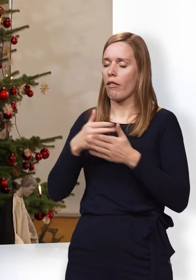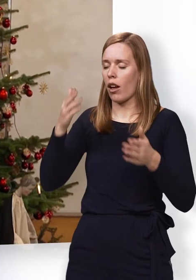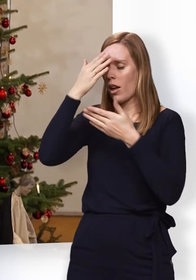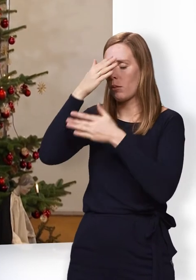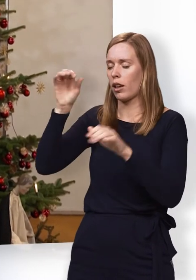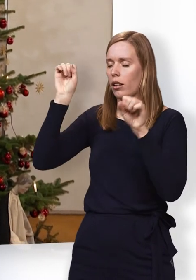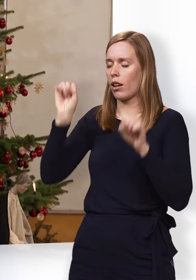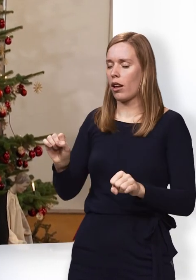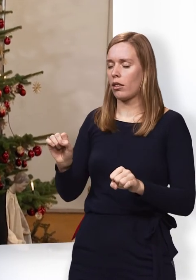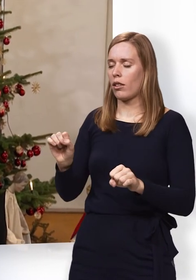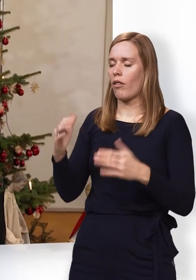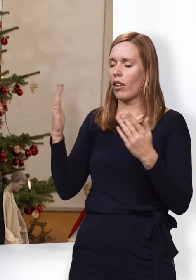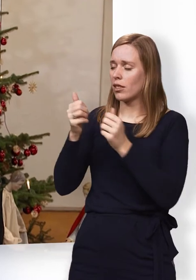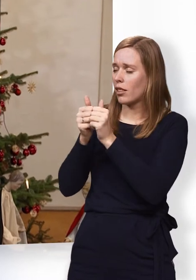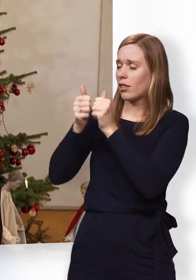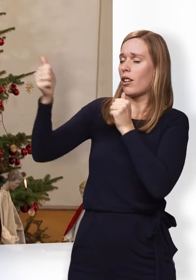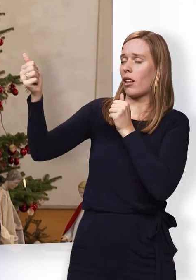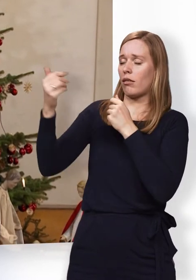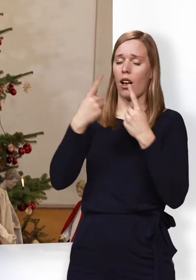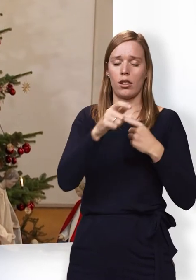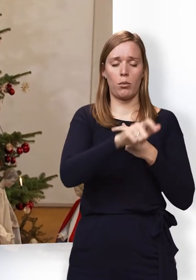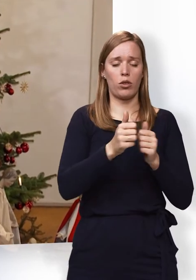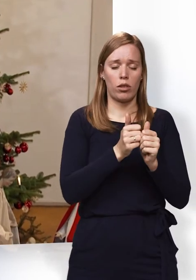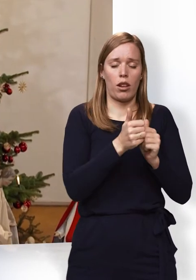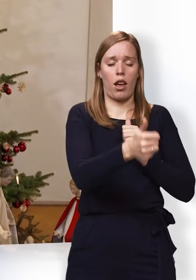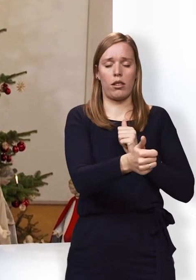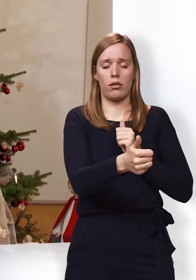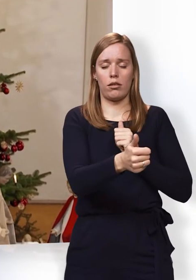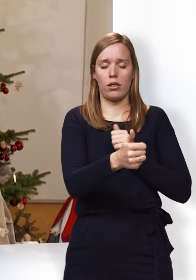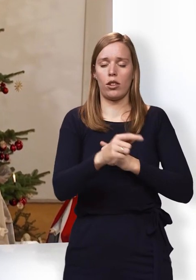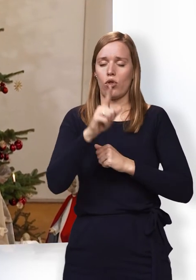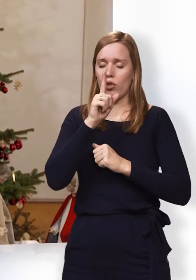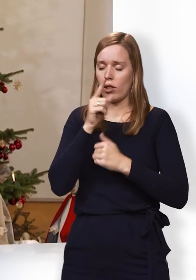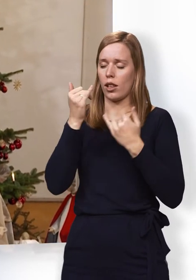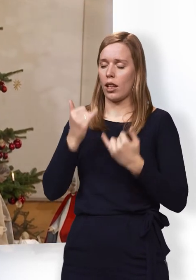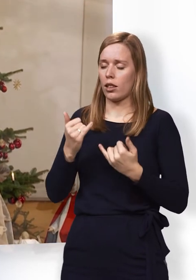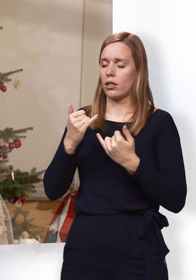was uns von dir und von anderen Menschen trennt. In der Stille.